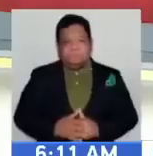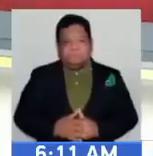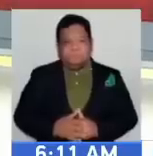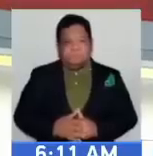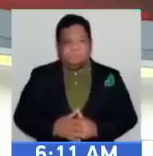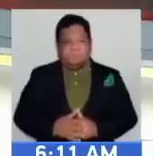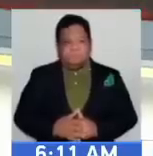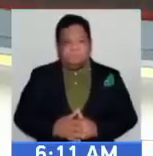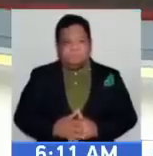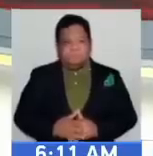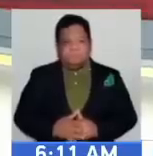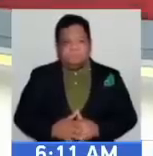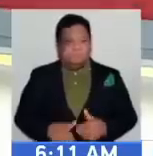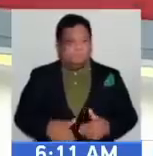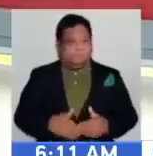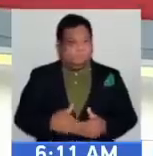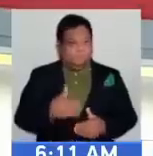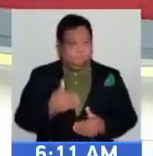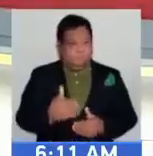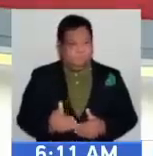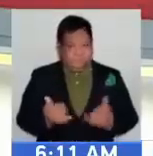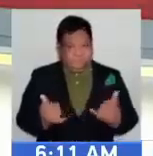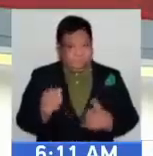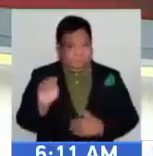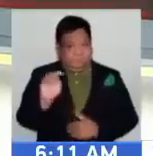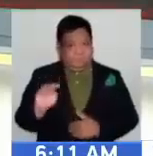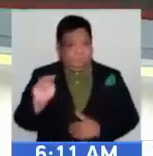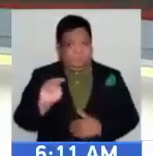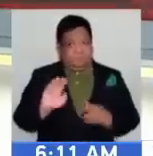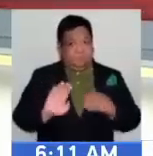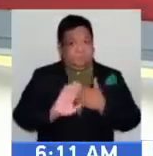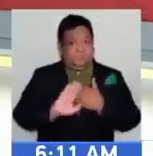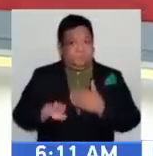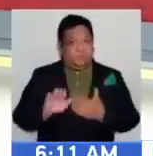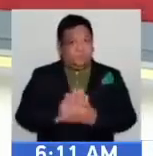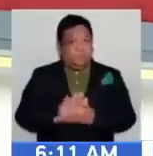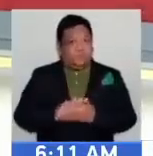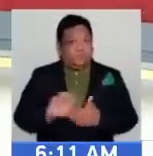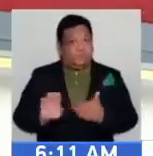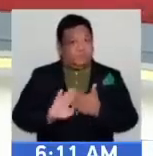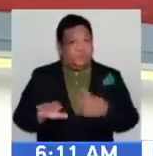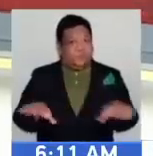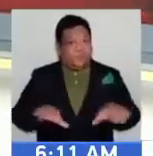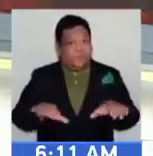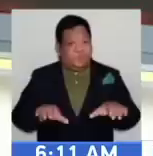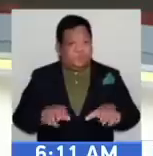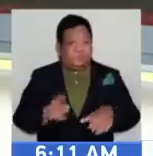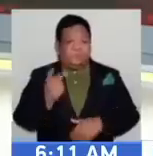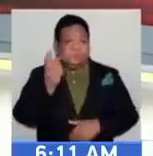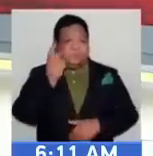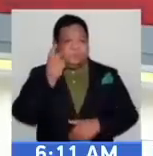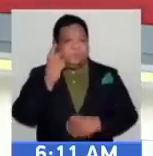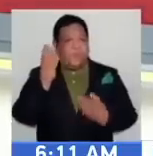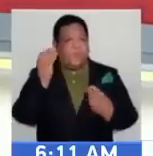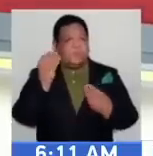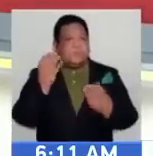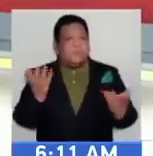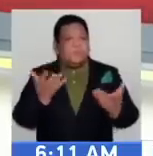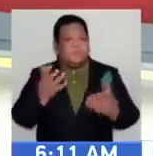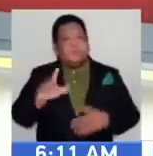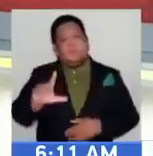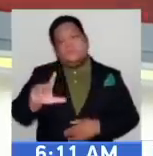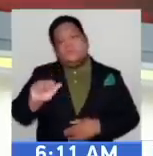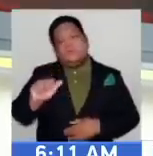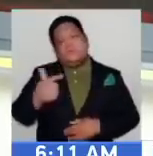Gayong Lunes kung kailan marami ang balik eskwela at trabaho, silipin natin ang sitwasyon sa Lagusnilad Underpass sa Maynila kung saan sarado ang